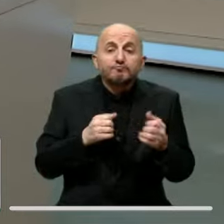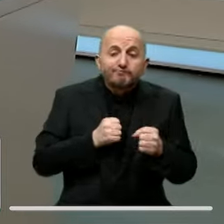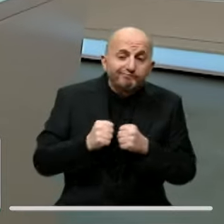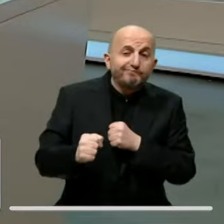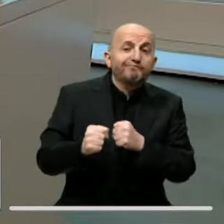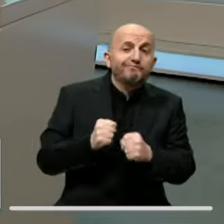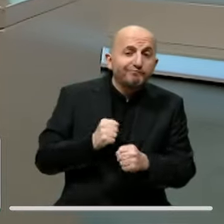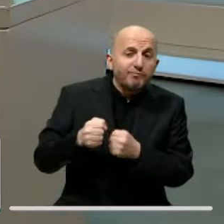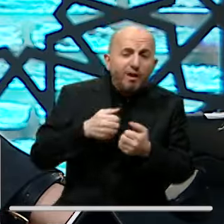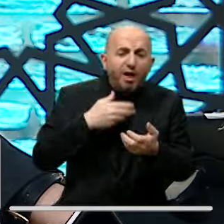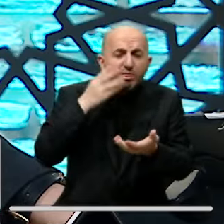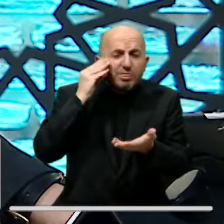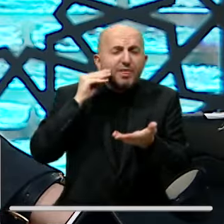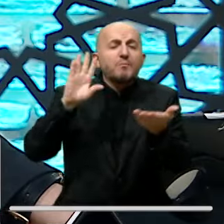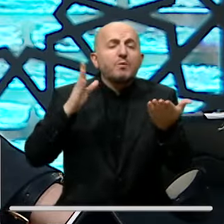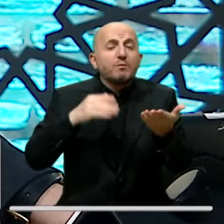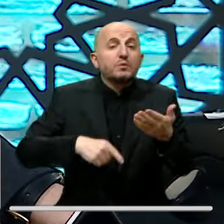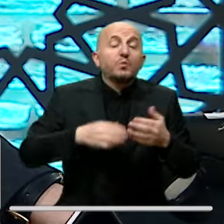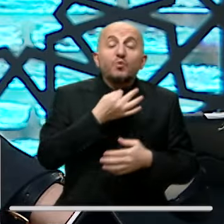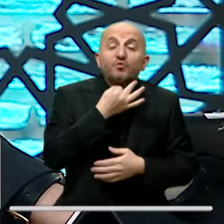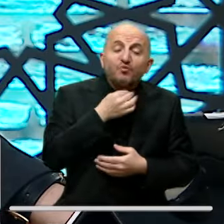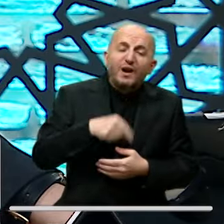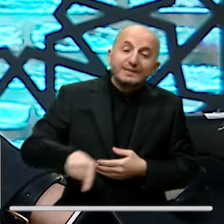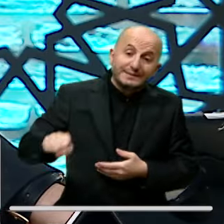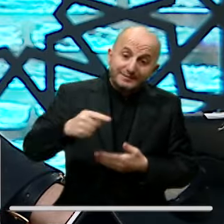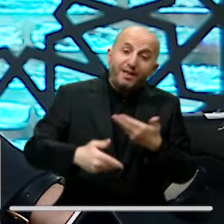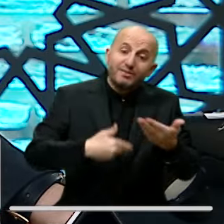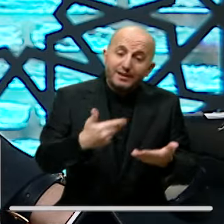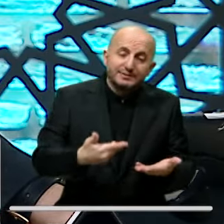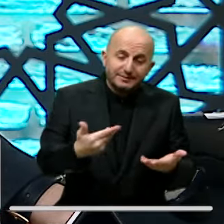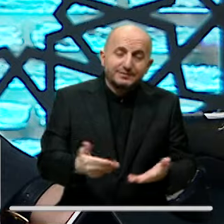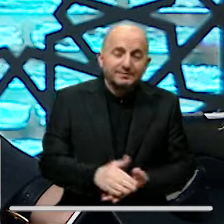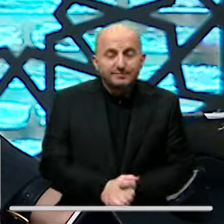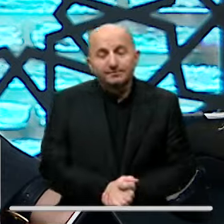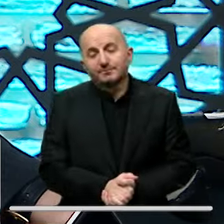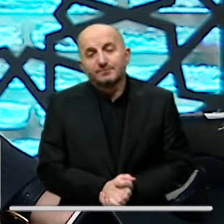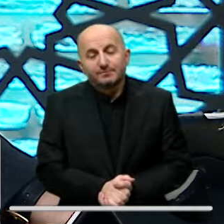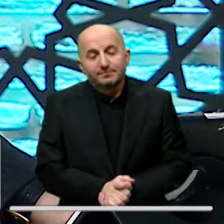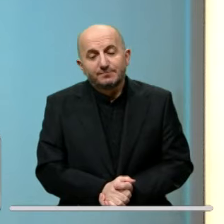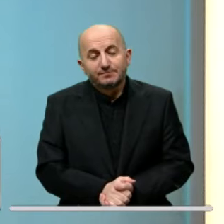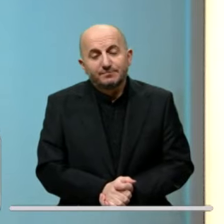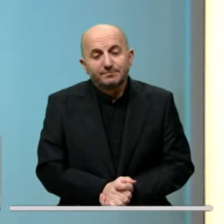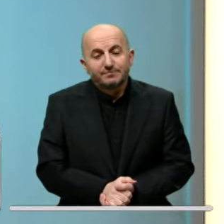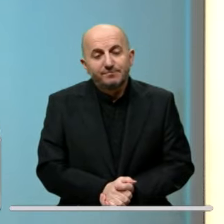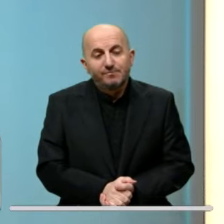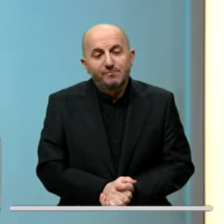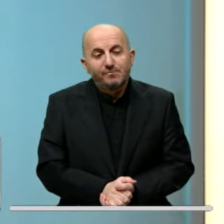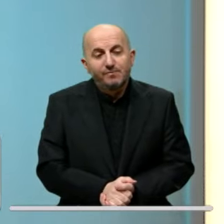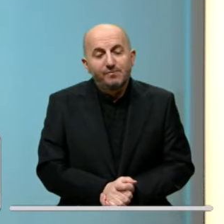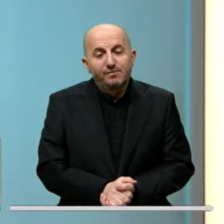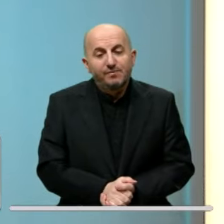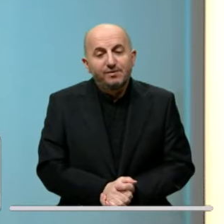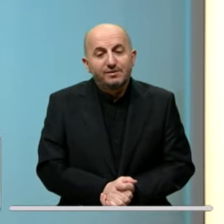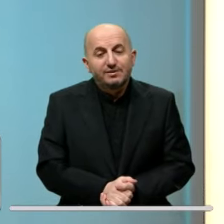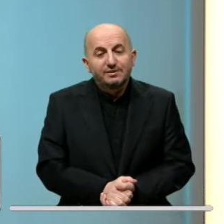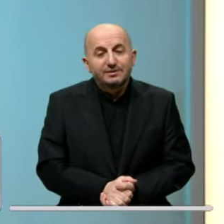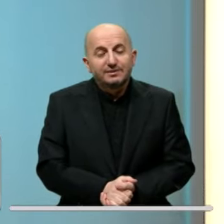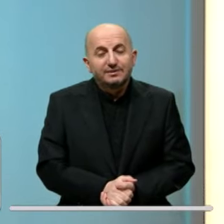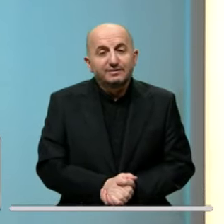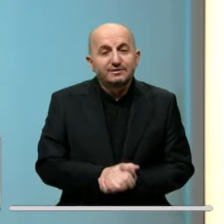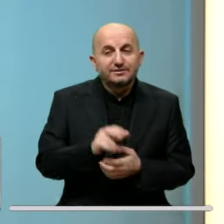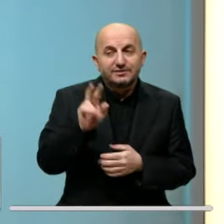mücadele etsem de anlatamıyorum. Lütfen siz anlatın kıymetli hocam demiş. Selam ve dualarını iletmiş. Evet, biz anlatalım.